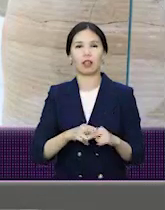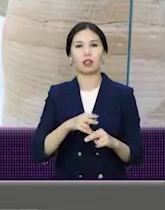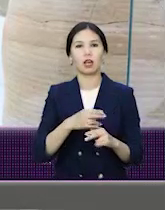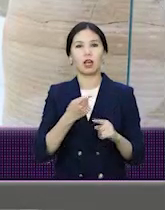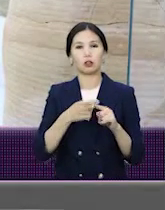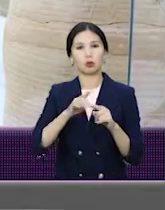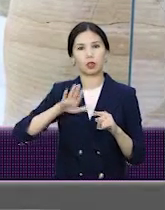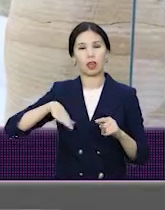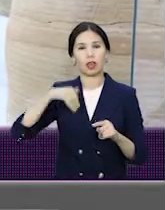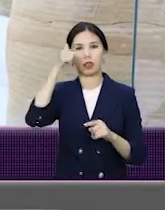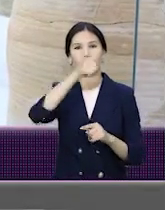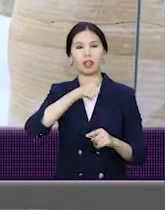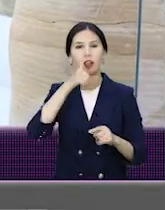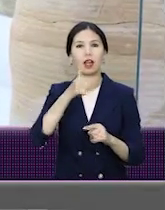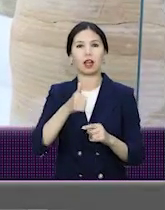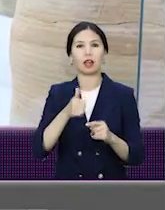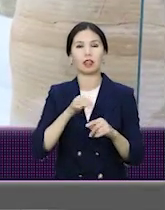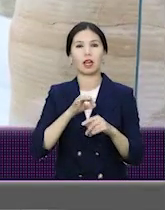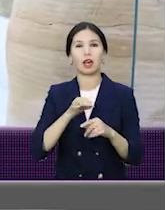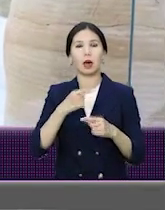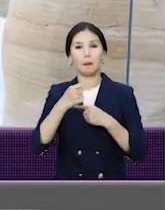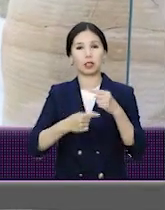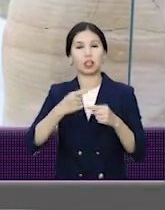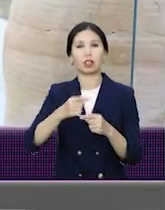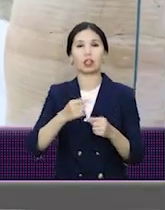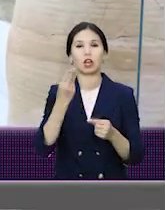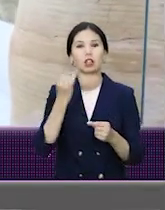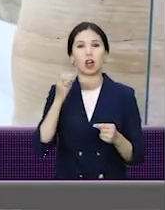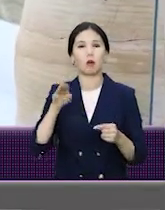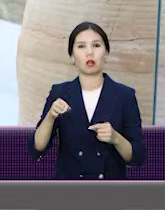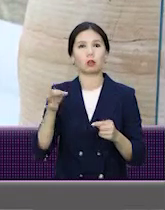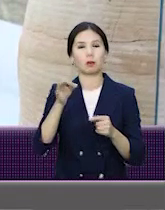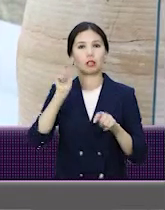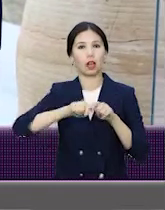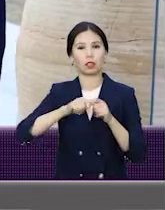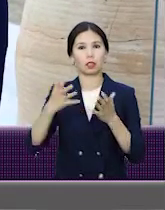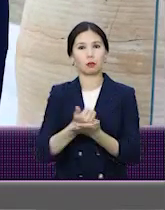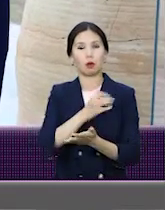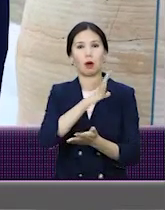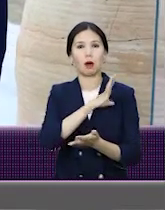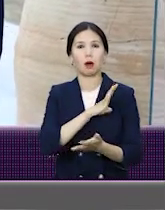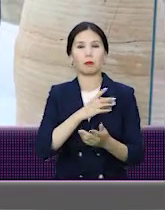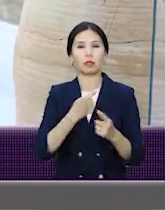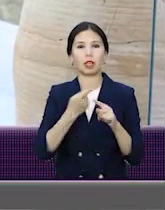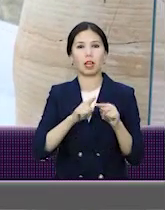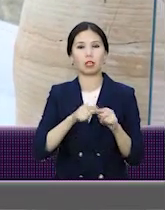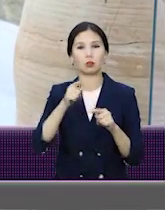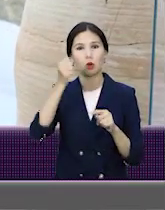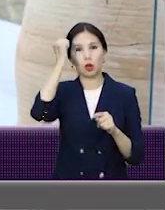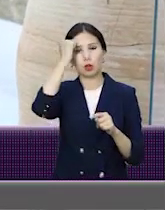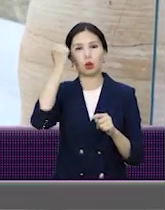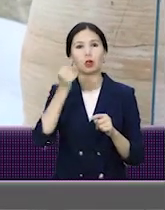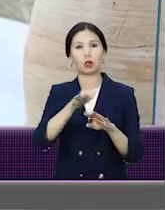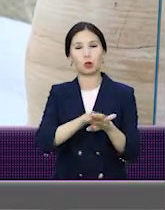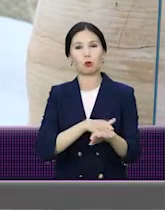buyumlar keyingi yillarda olib borilgan o'sha Shovot tumanidagi katta yodgorlikda aniqlangan. Bu yodgorlik o'zining